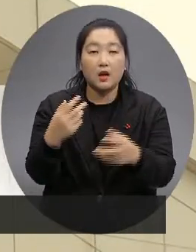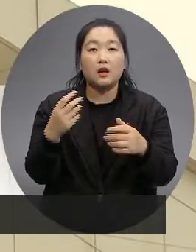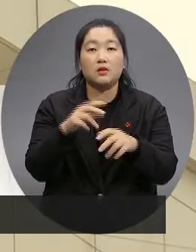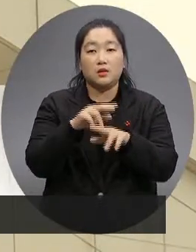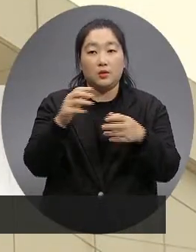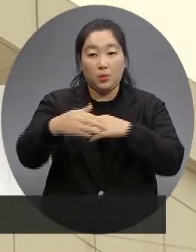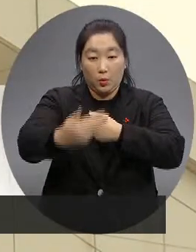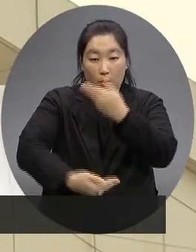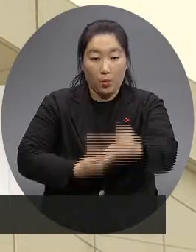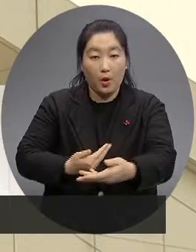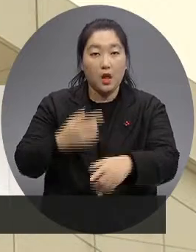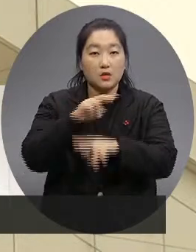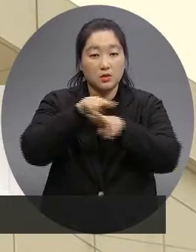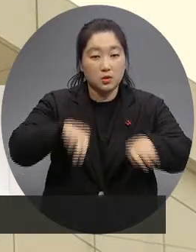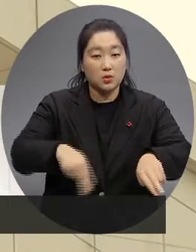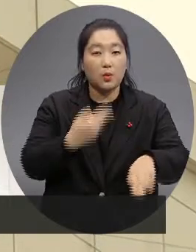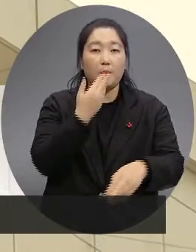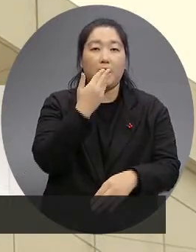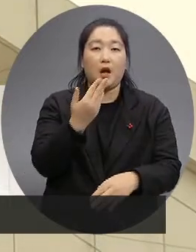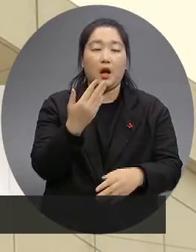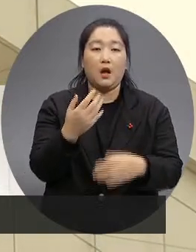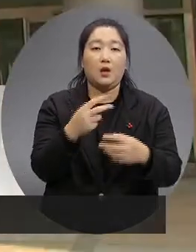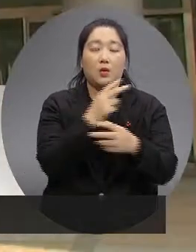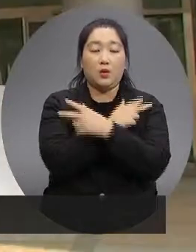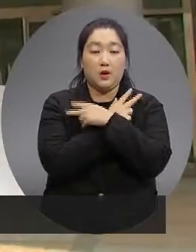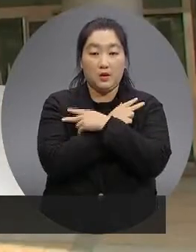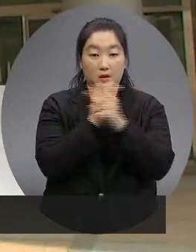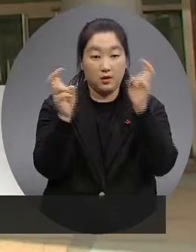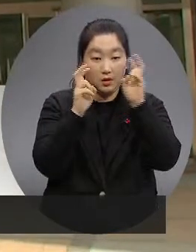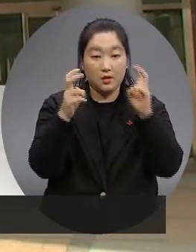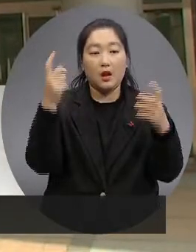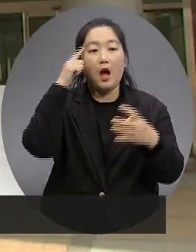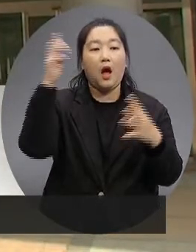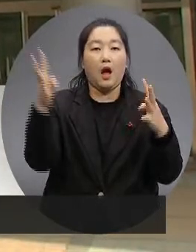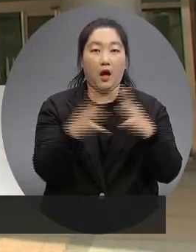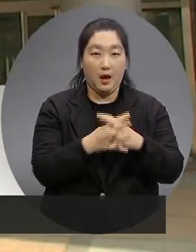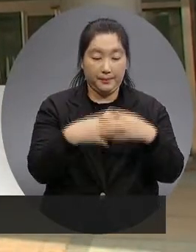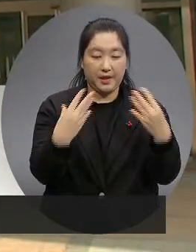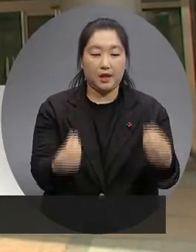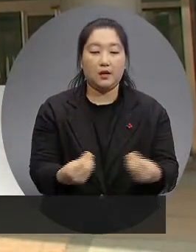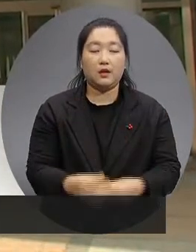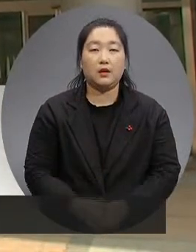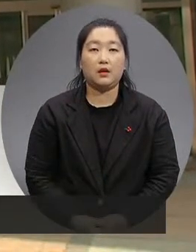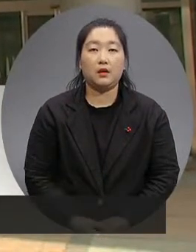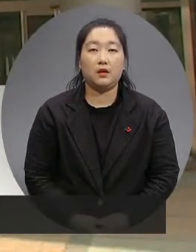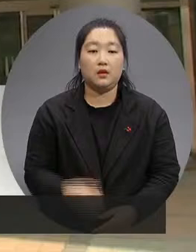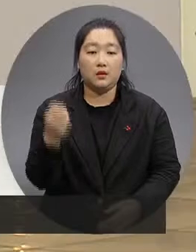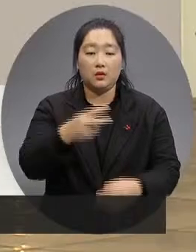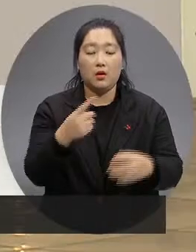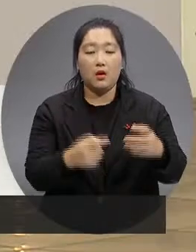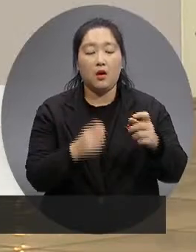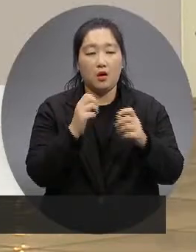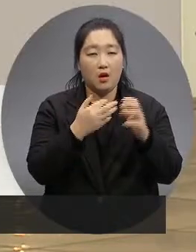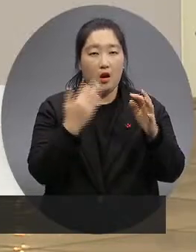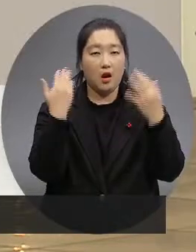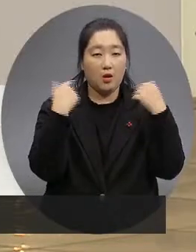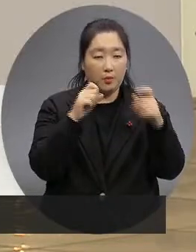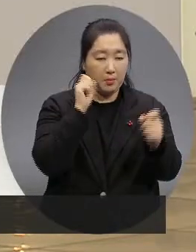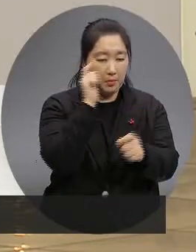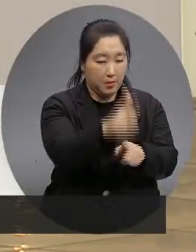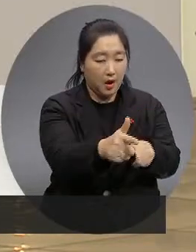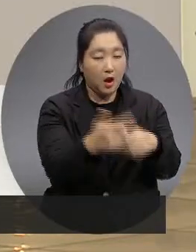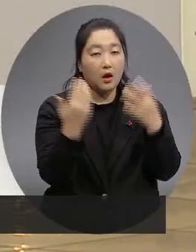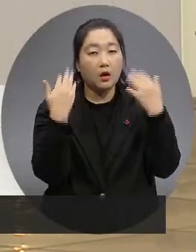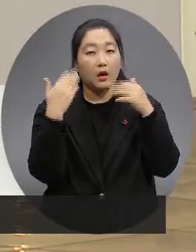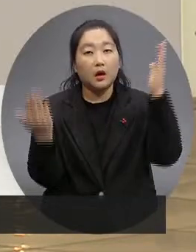취소, 환불이 가능하도록 지역 교복업체와 협의를 마쳤다고 밝혔습니다. 또 거리가 먼 학교에 배정된